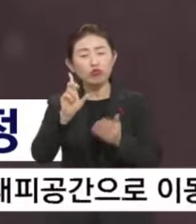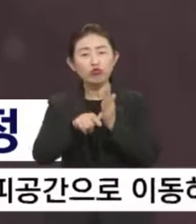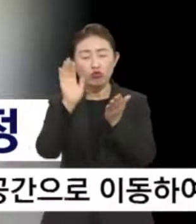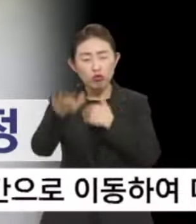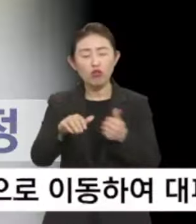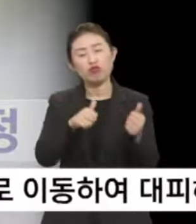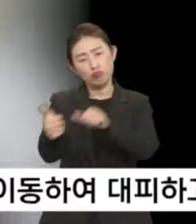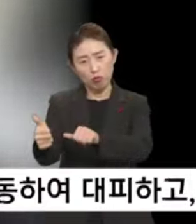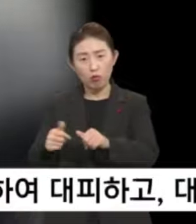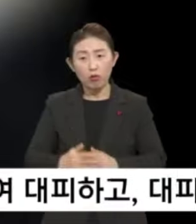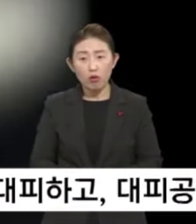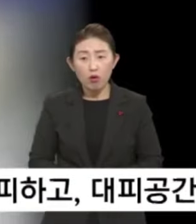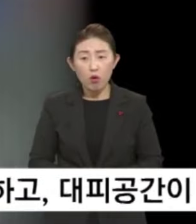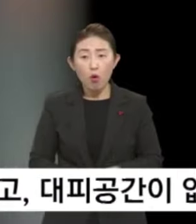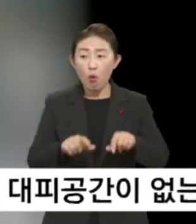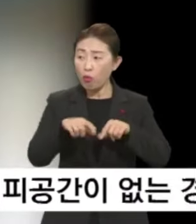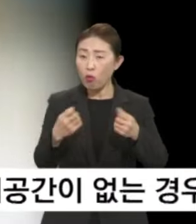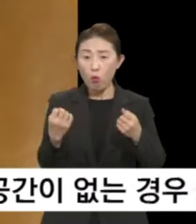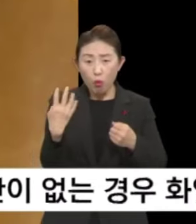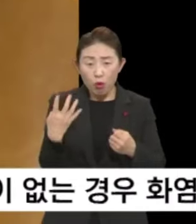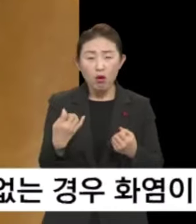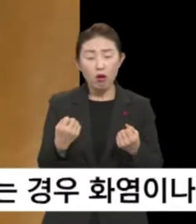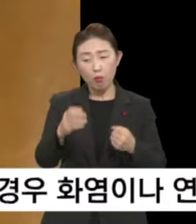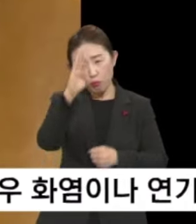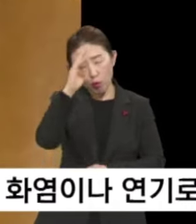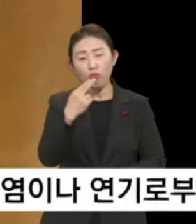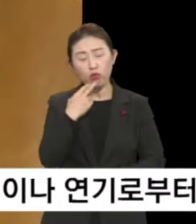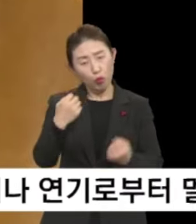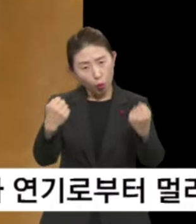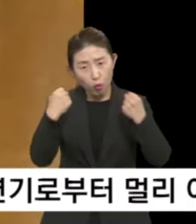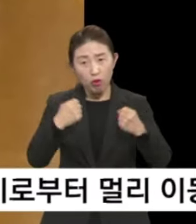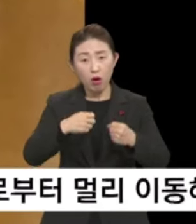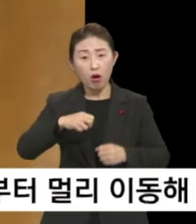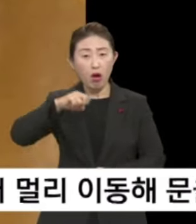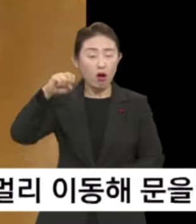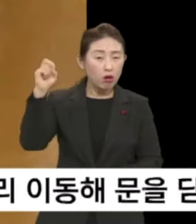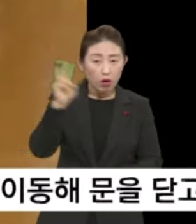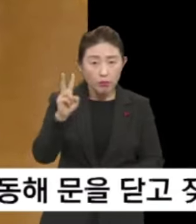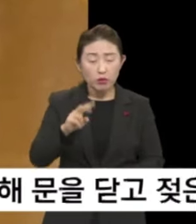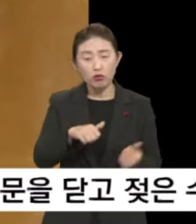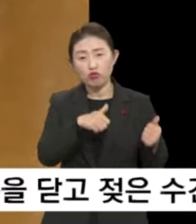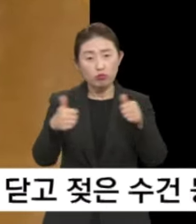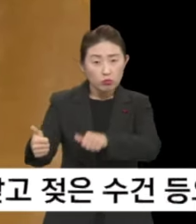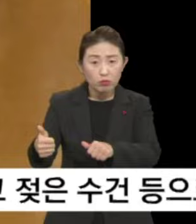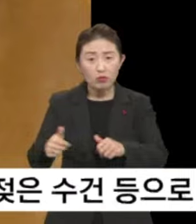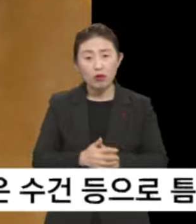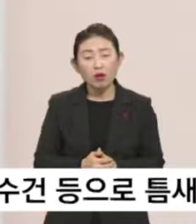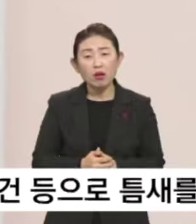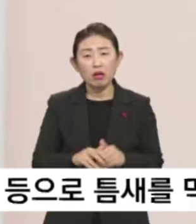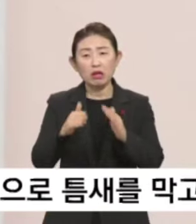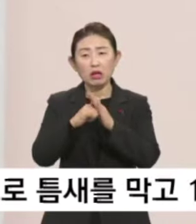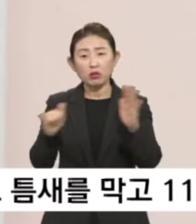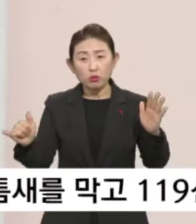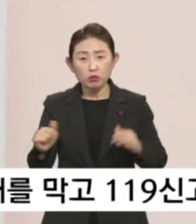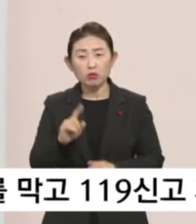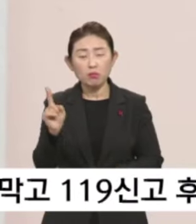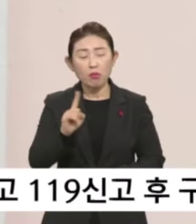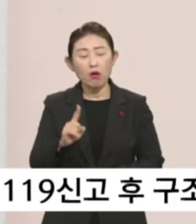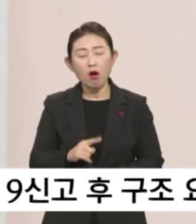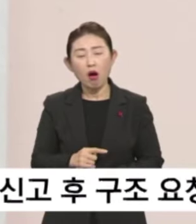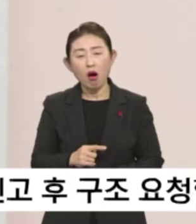받았습니다 평소 기저질환도 없이 건강했던 딸이 꿈도 펼치지 못한채 갑작스레 세상을 떠나자 유족들은